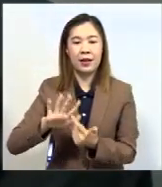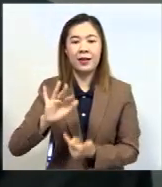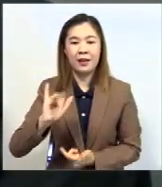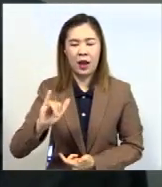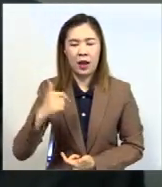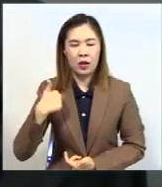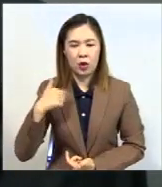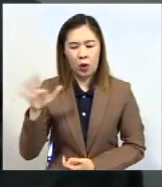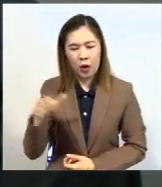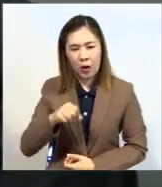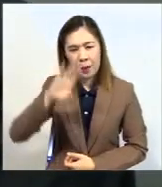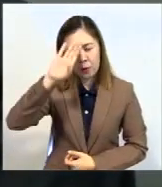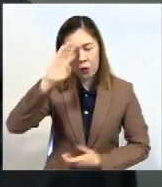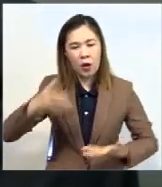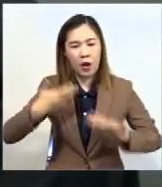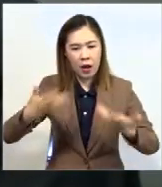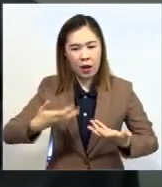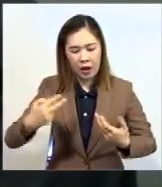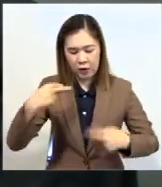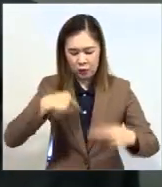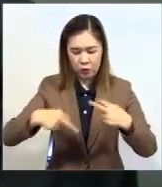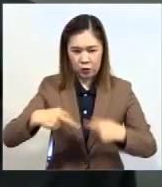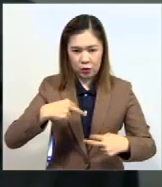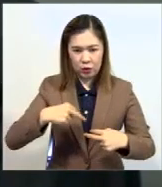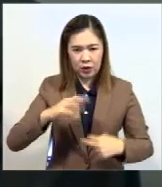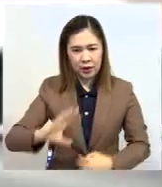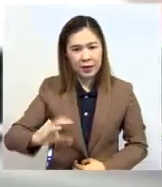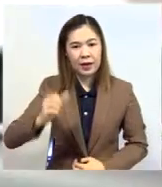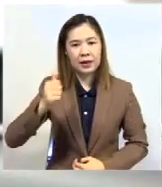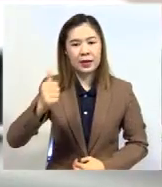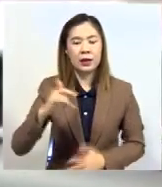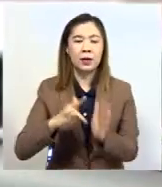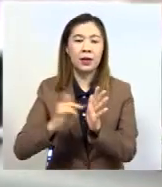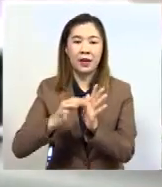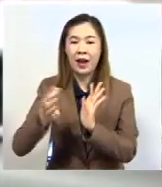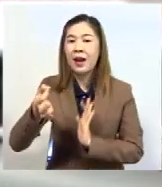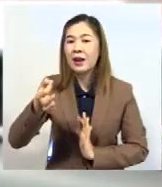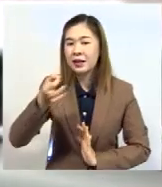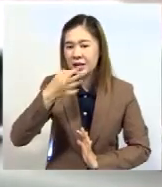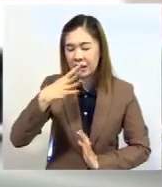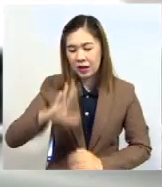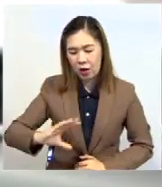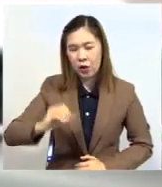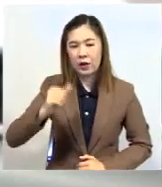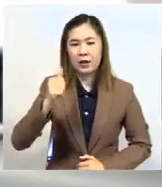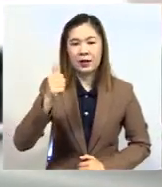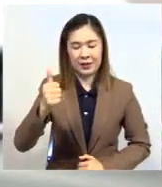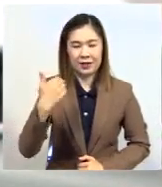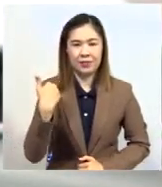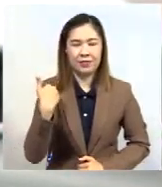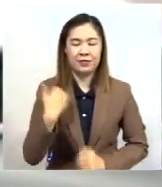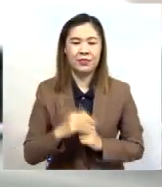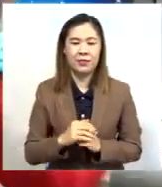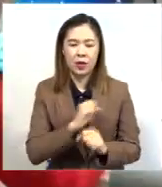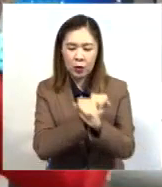ไข้ดูแลร่างกายให้แข็งแรงหากคนที่มีอาการไข้หรือป่วยทานยาเหล่านี้ก็คือจะทำให้ร่างกายแข็งแรงก็จะสามาร